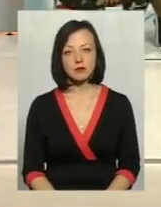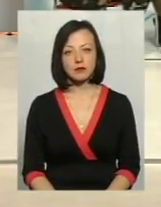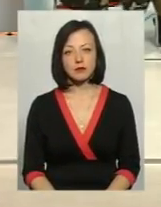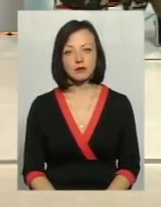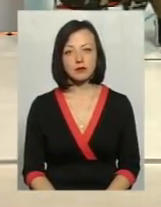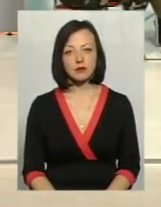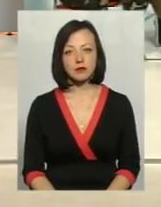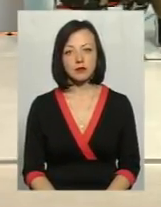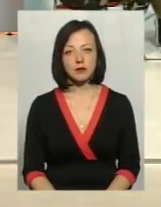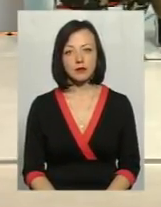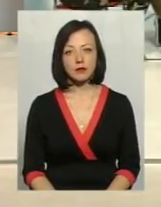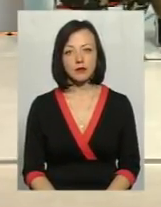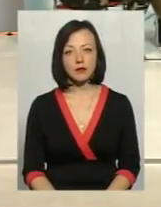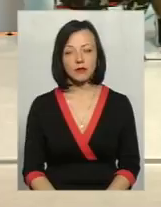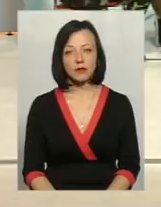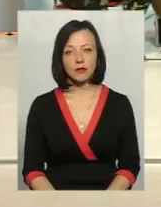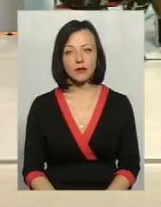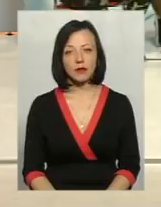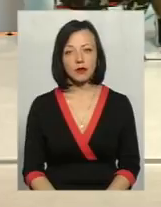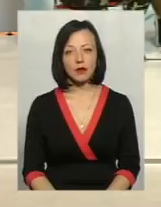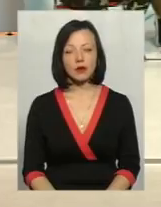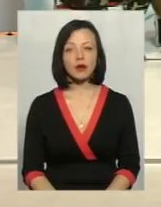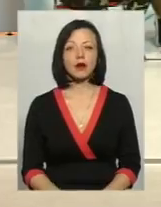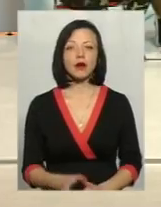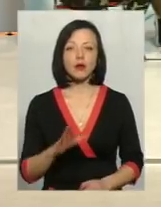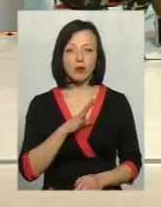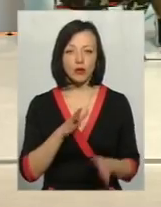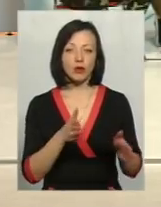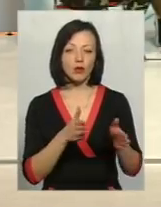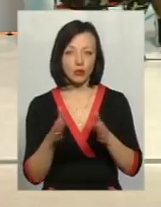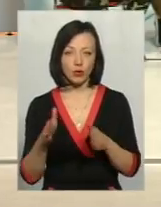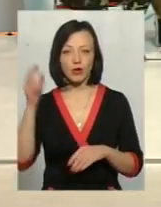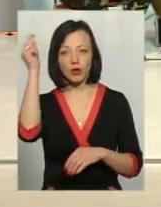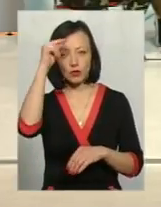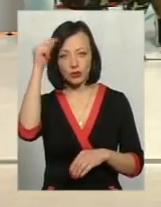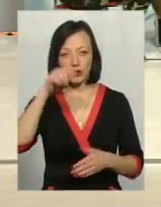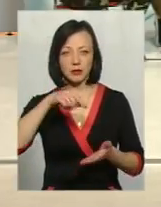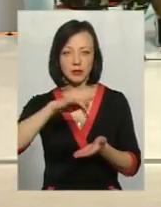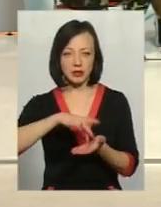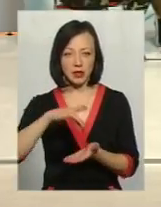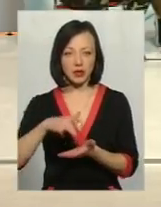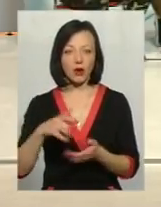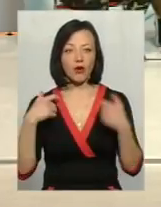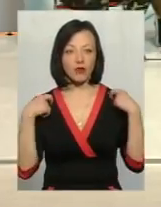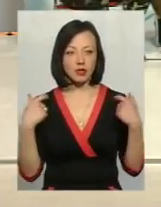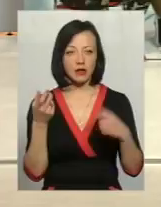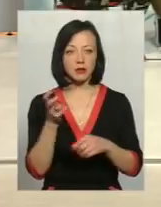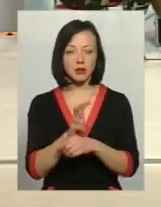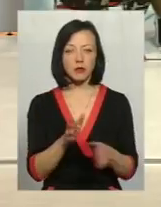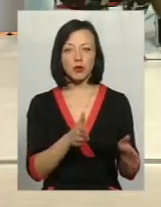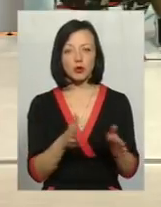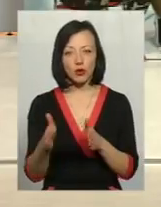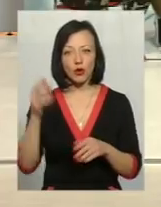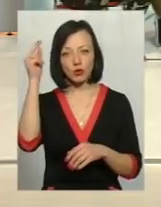Прошу. Як сказати, що готові? Звичайно, готові. Були учебки перед цим. Кожні офіцери йшли вже підготовлені, які